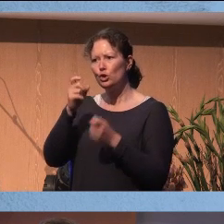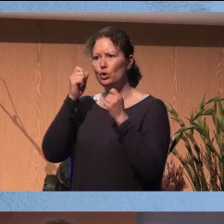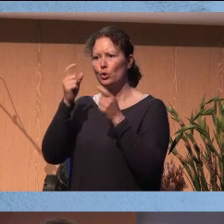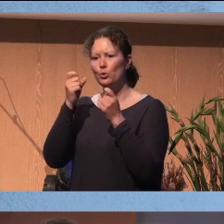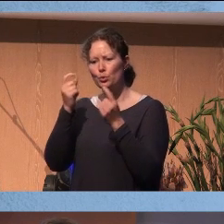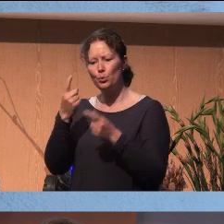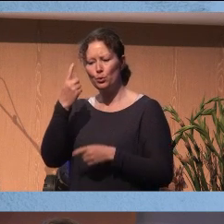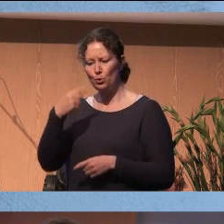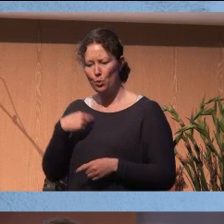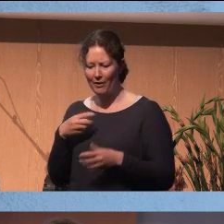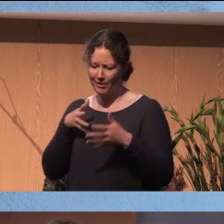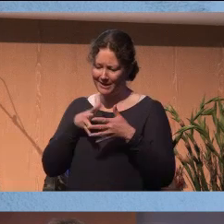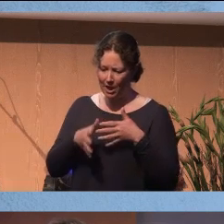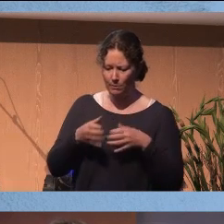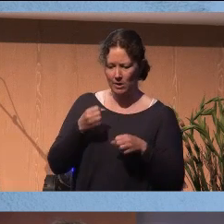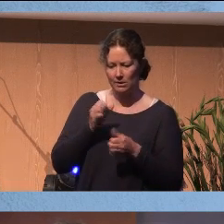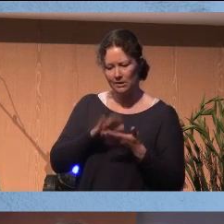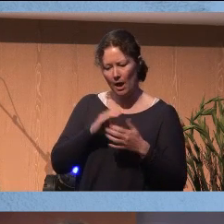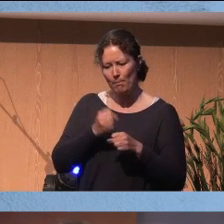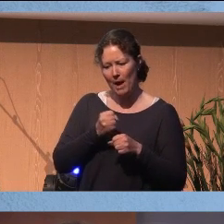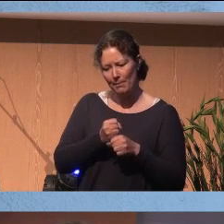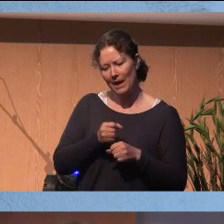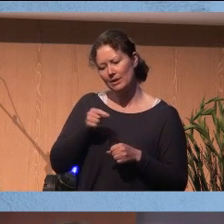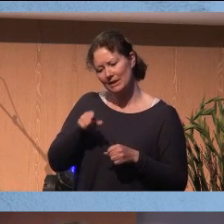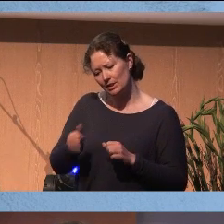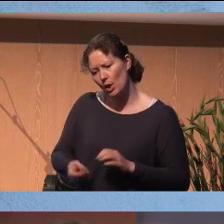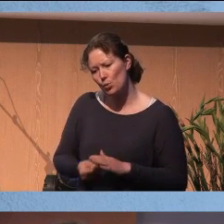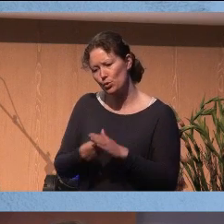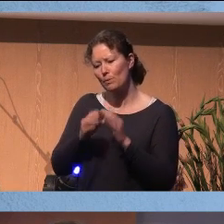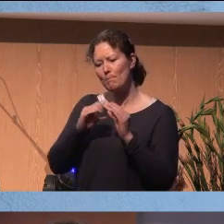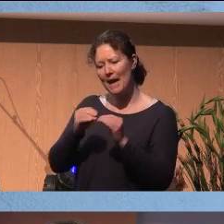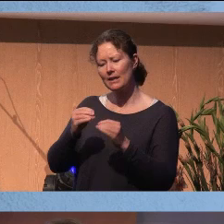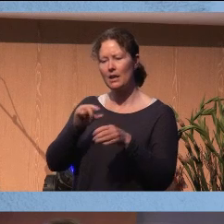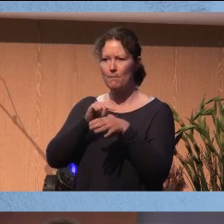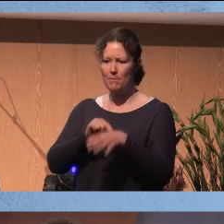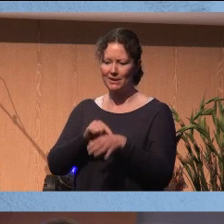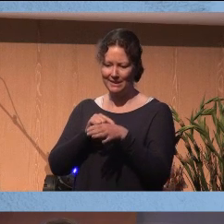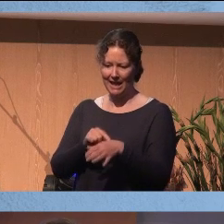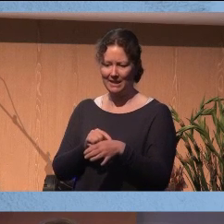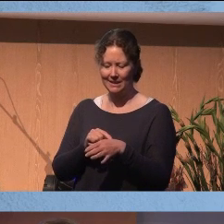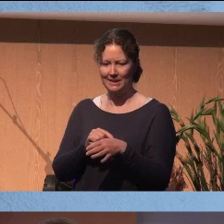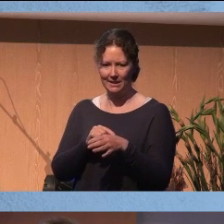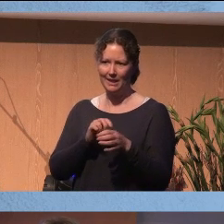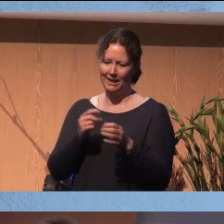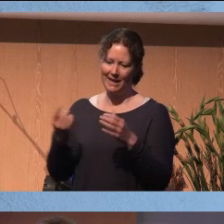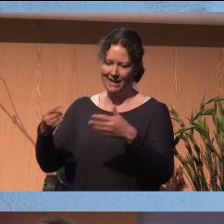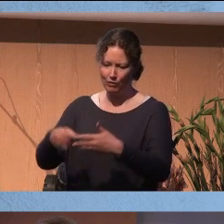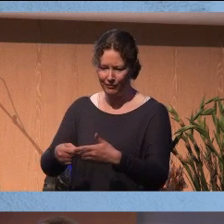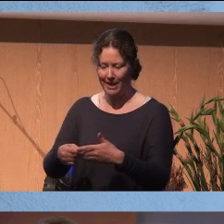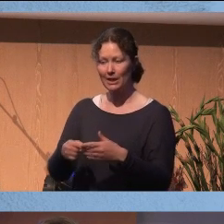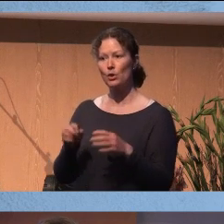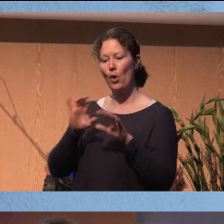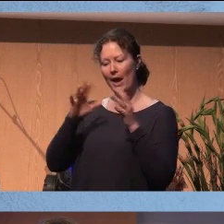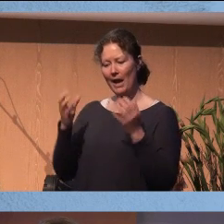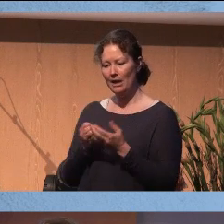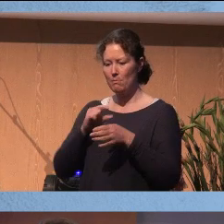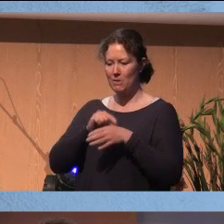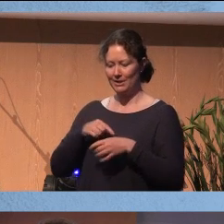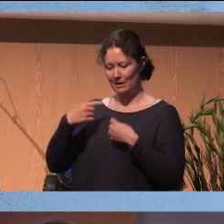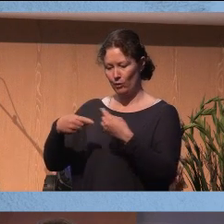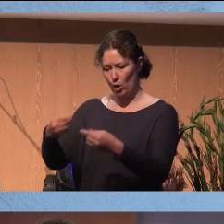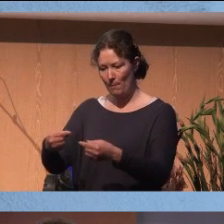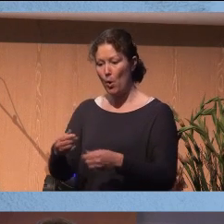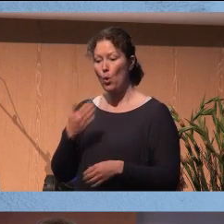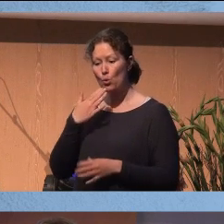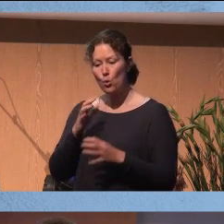for gjennomgående samarbeid som understøtter bedre pasientinvolvering, helhetlig pasientforløp og god